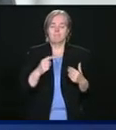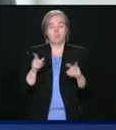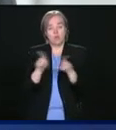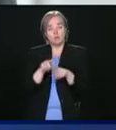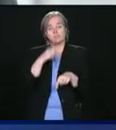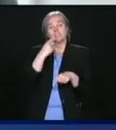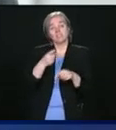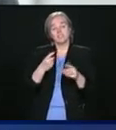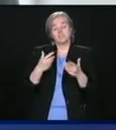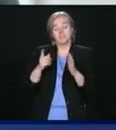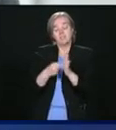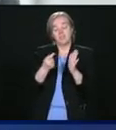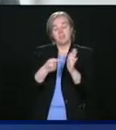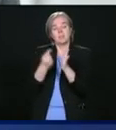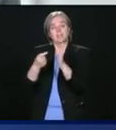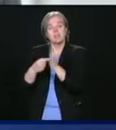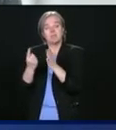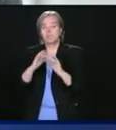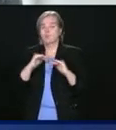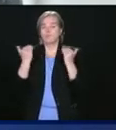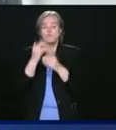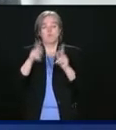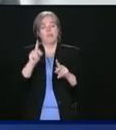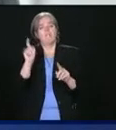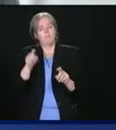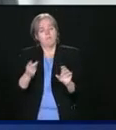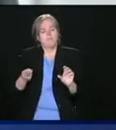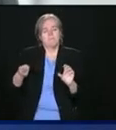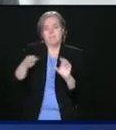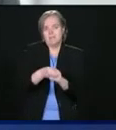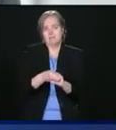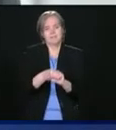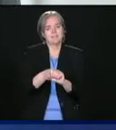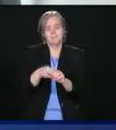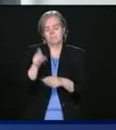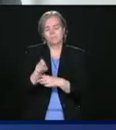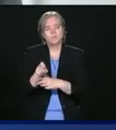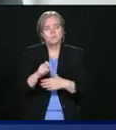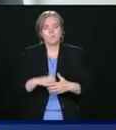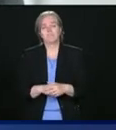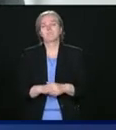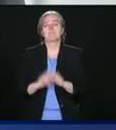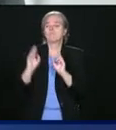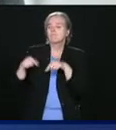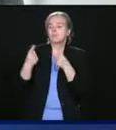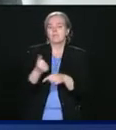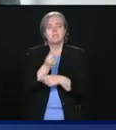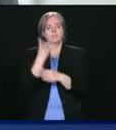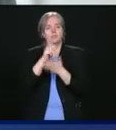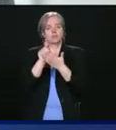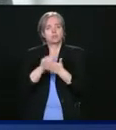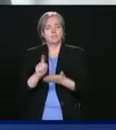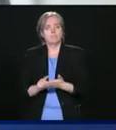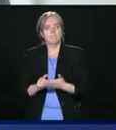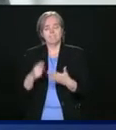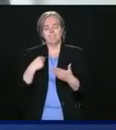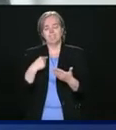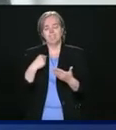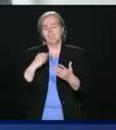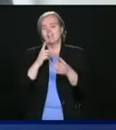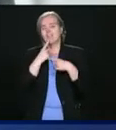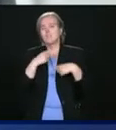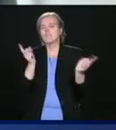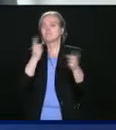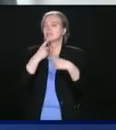part. Au cours des dernières semaines, on a annoncé des mesures historiques pour vous aider à traverser cette